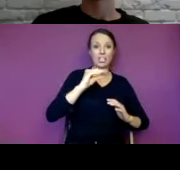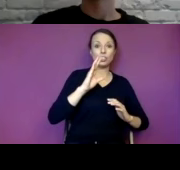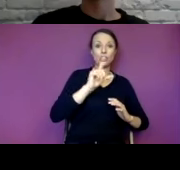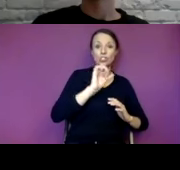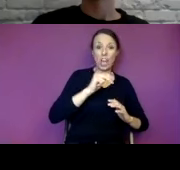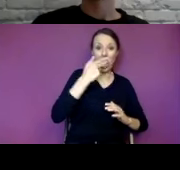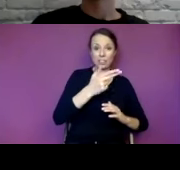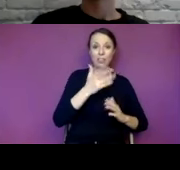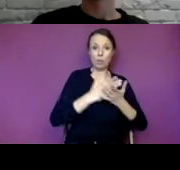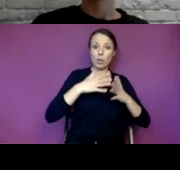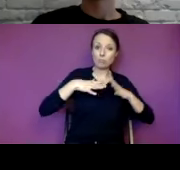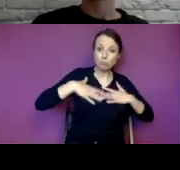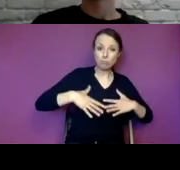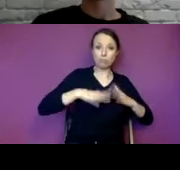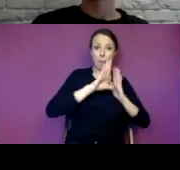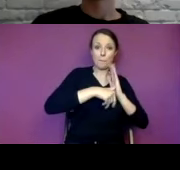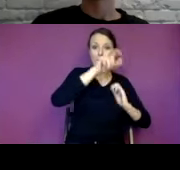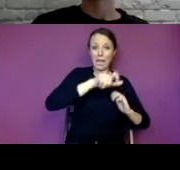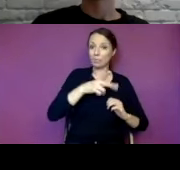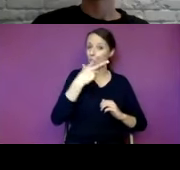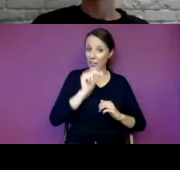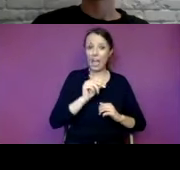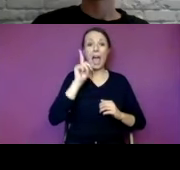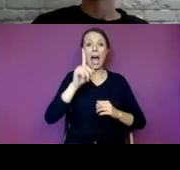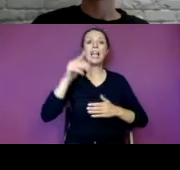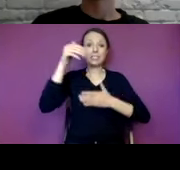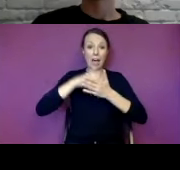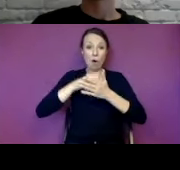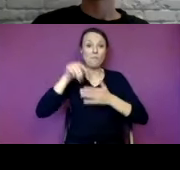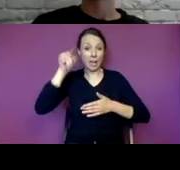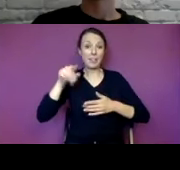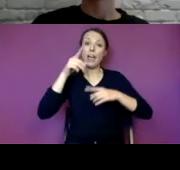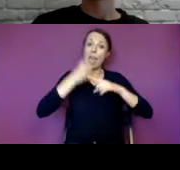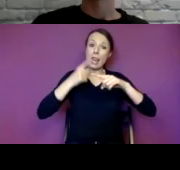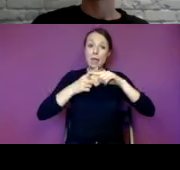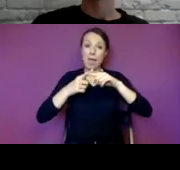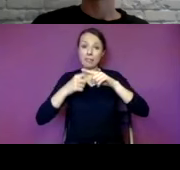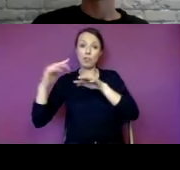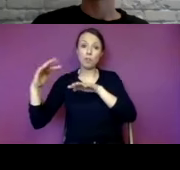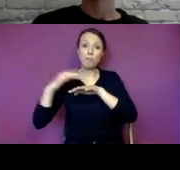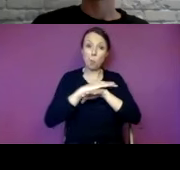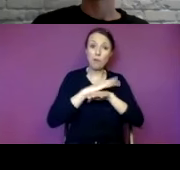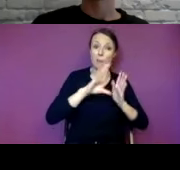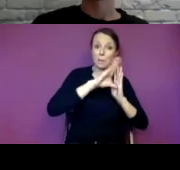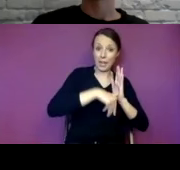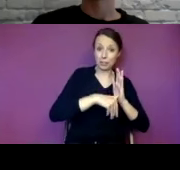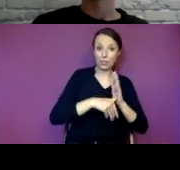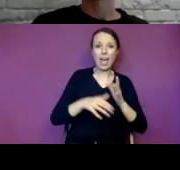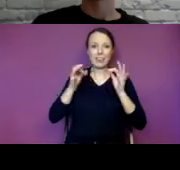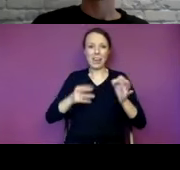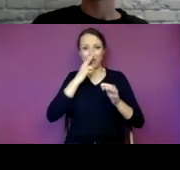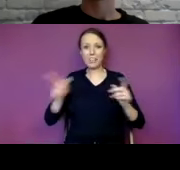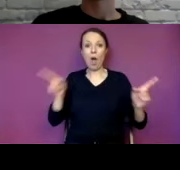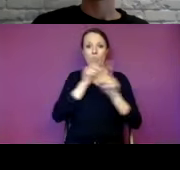się zmieniają. I dzisiaj, patrząc w drugą stronę, to jest ta migracja mieszkańców miast z pewnymi